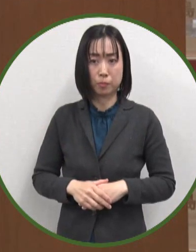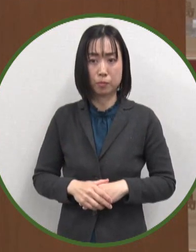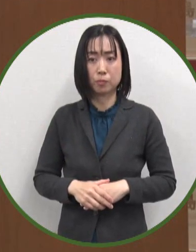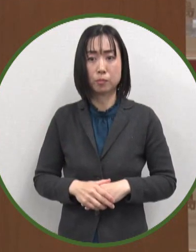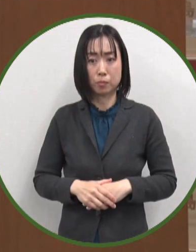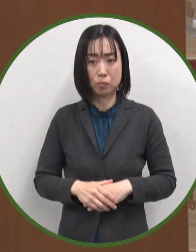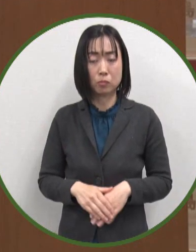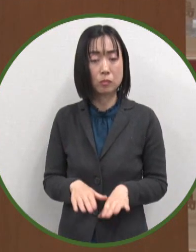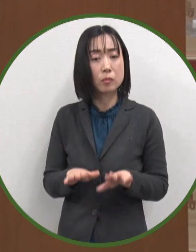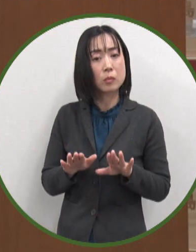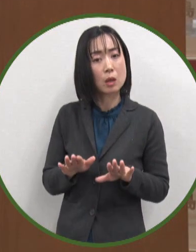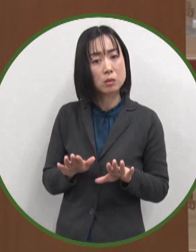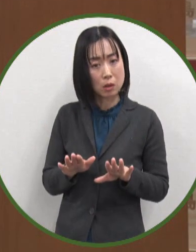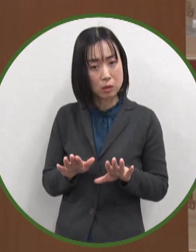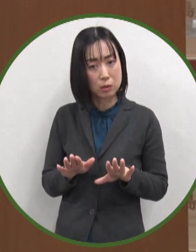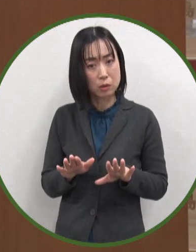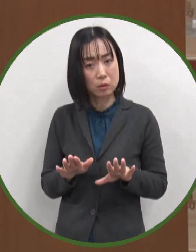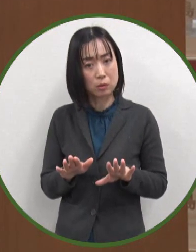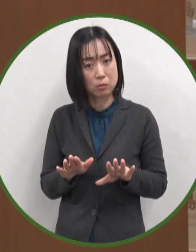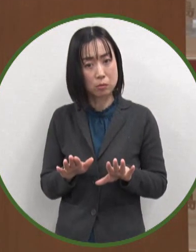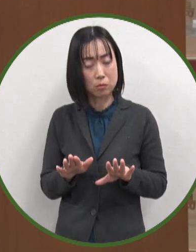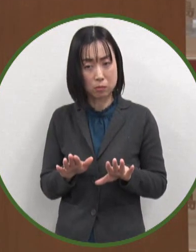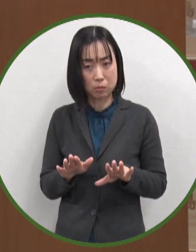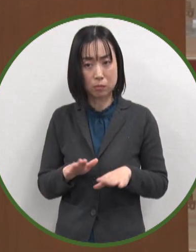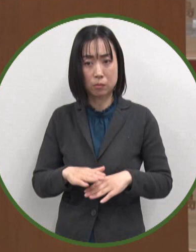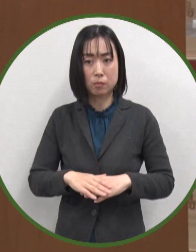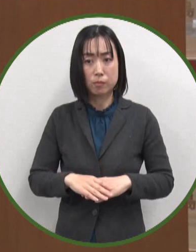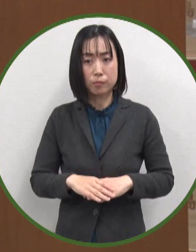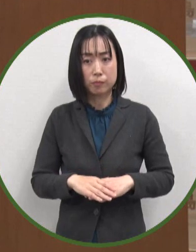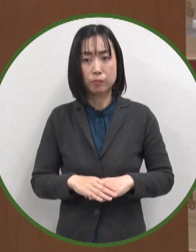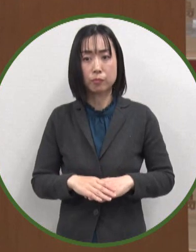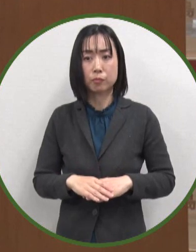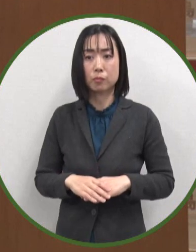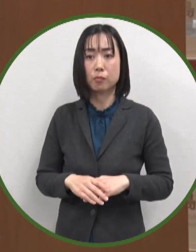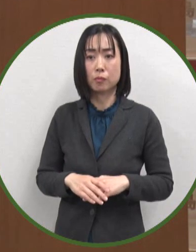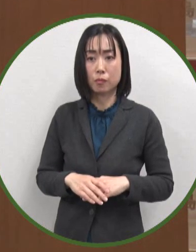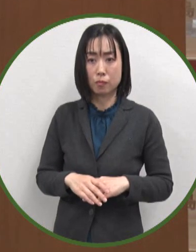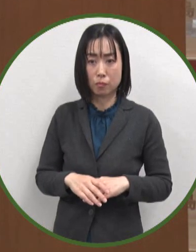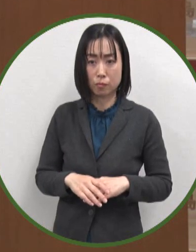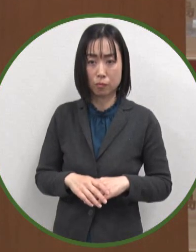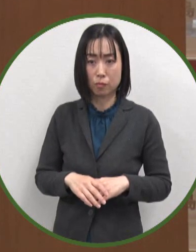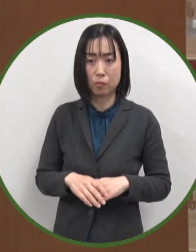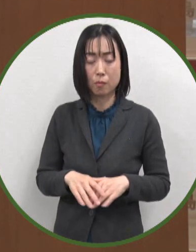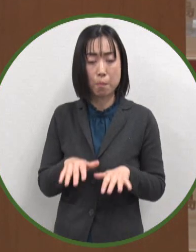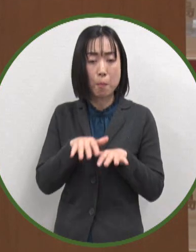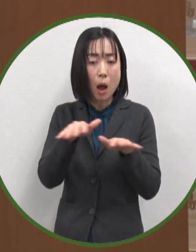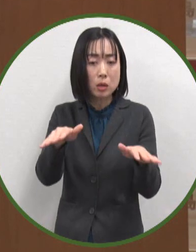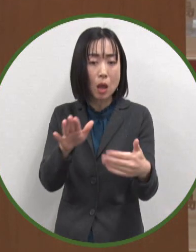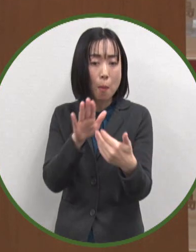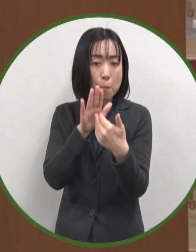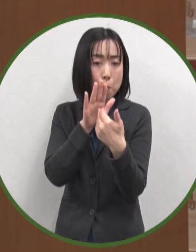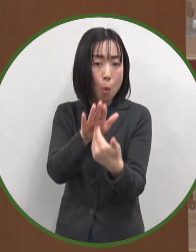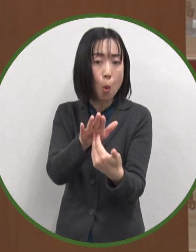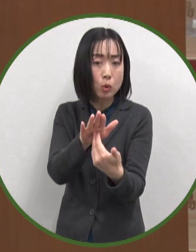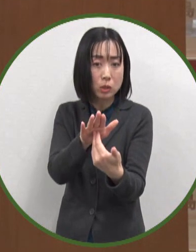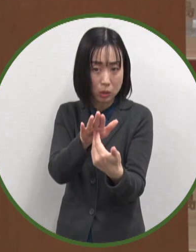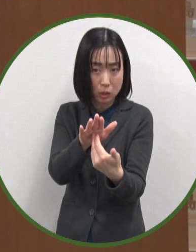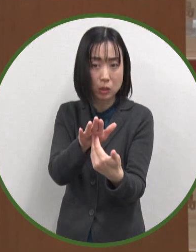というのは現在、このまん延防止の